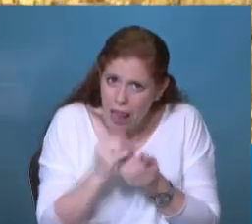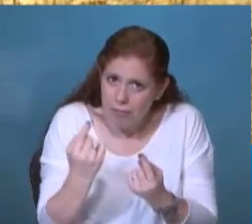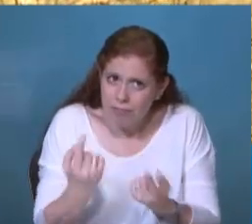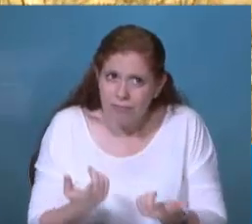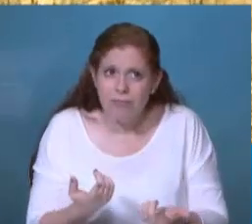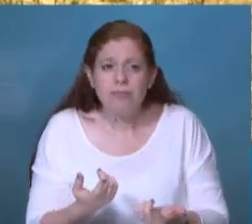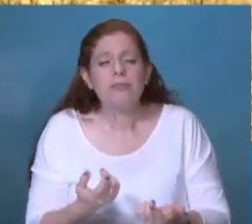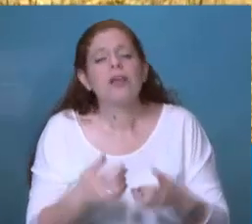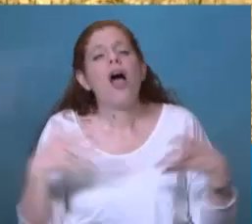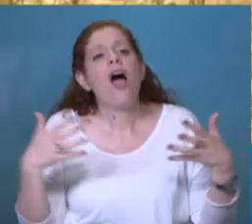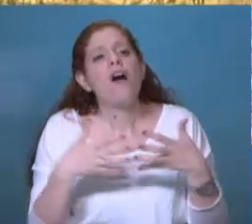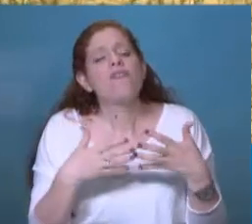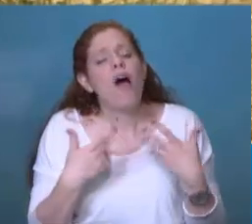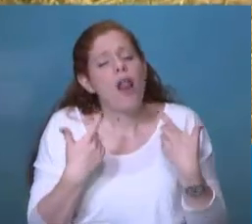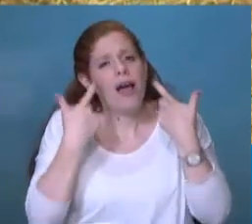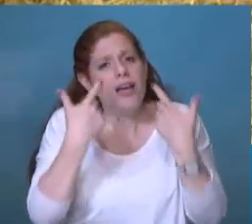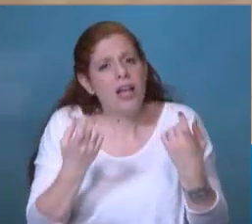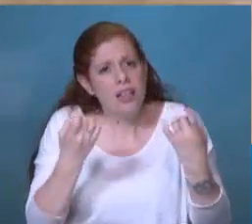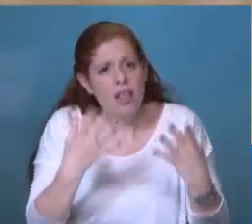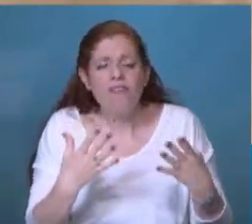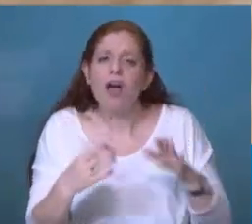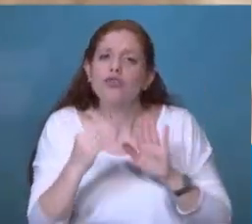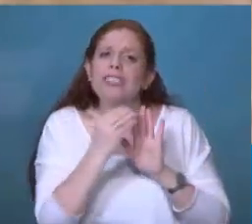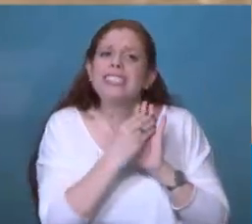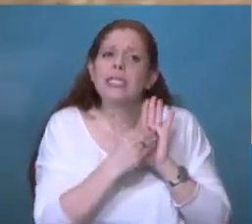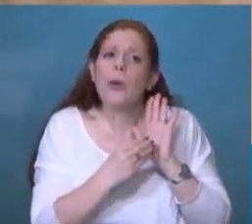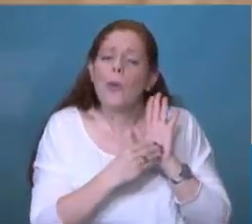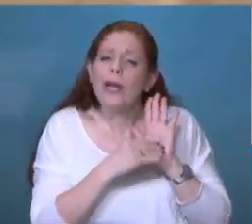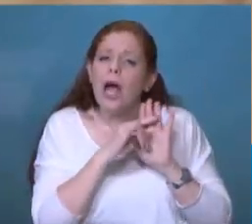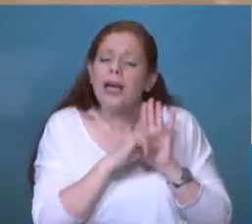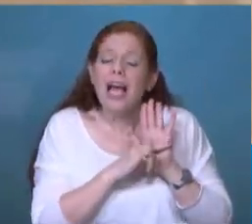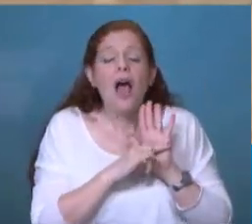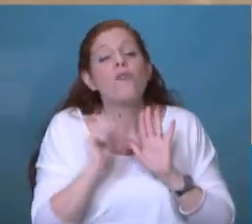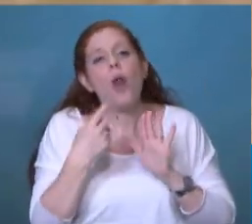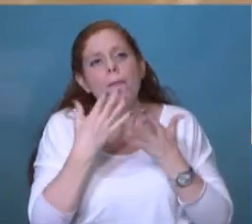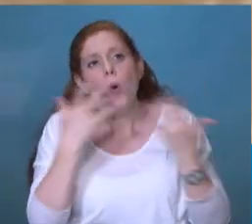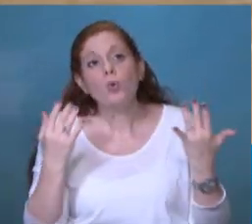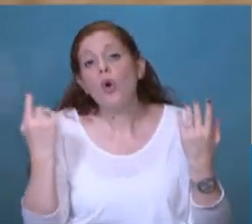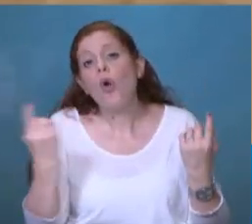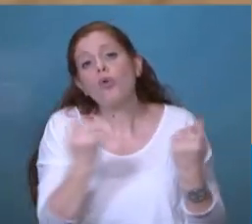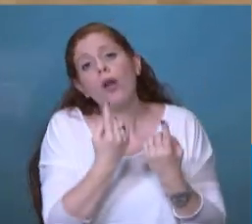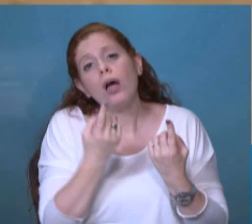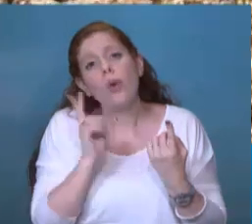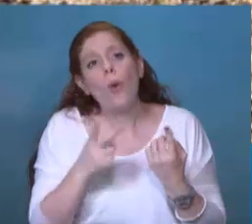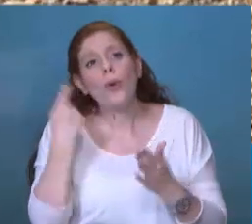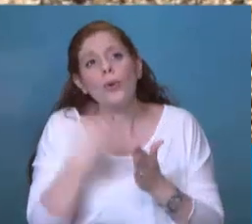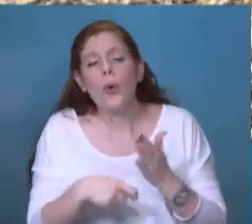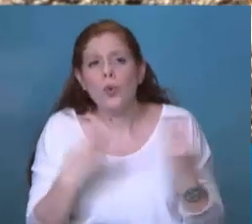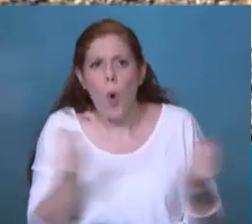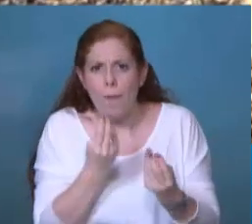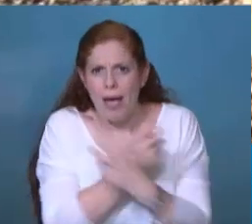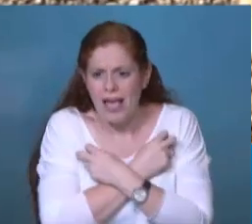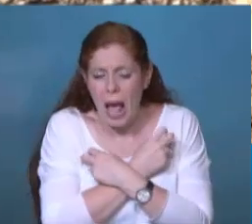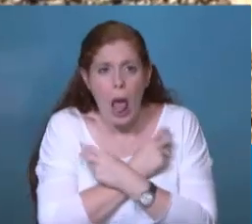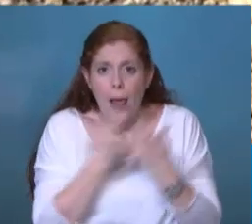החברה להגנת הטבע מקדמת תיקון חקיקה, אבל לכולם ברור שכל עוד כל אחד יכול לקנות חומרי הדברה מסוכנים ללא כל